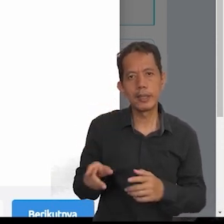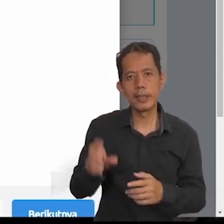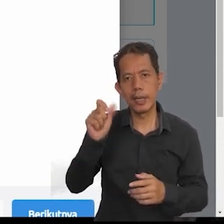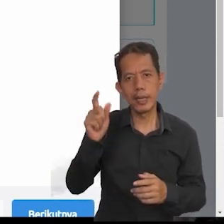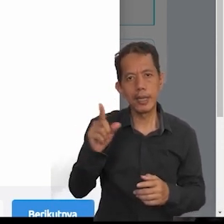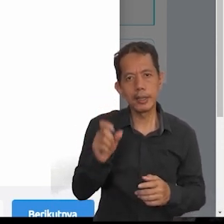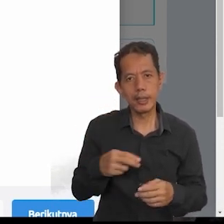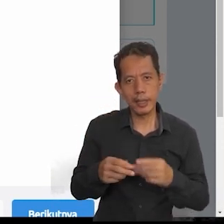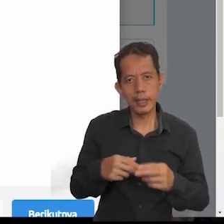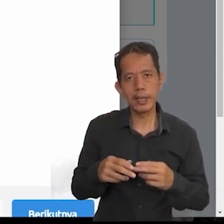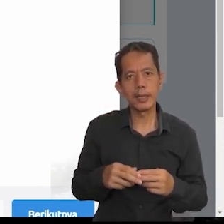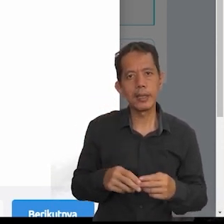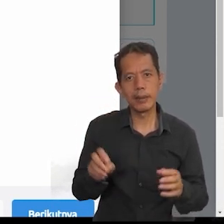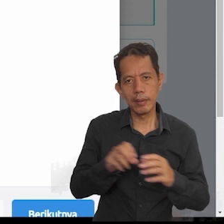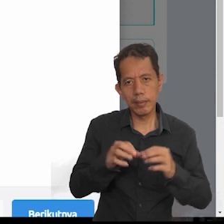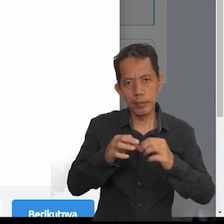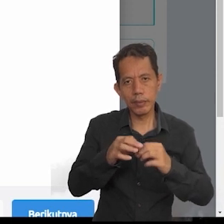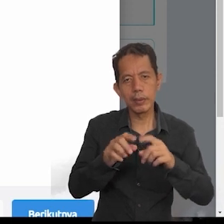membuat surat keterangan.